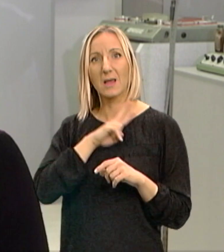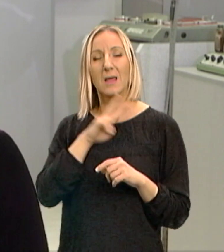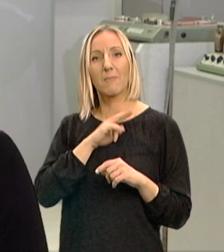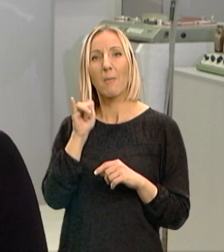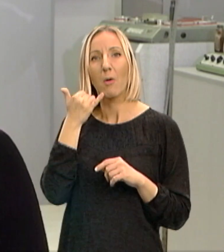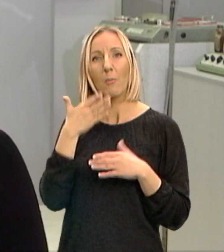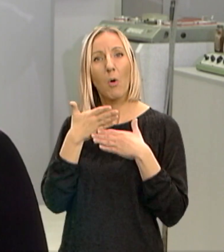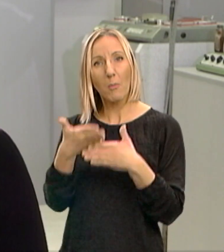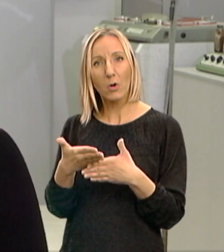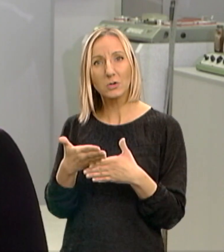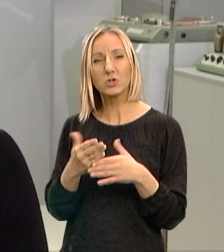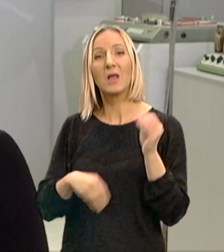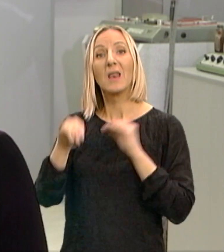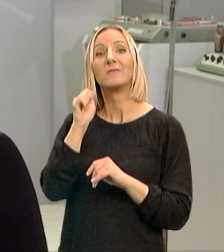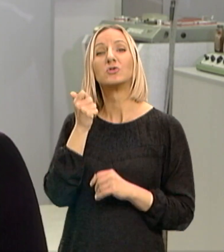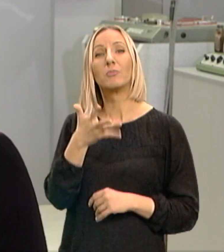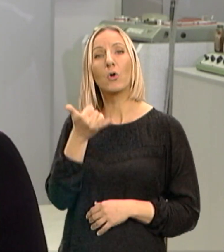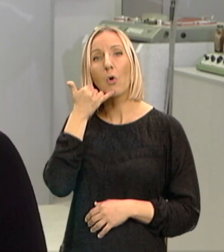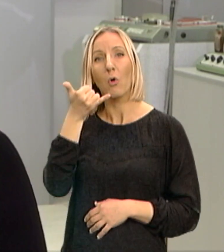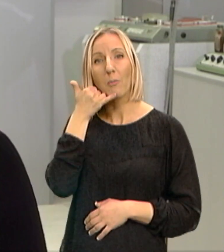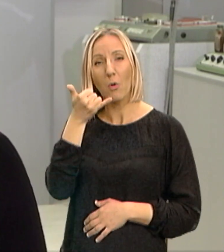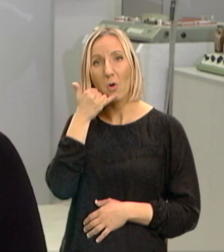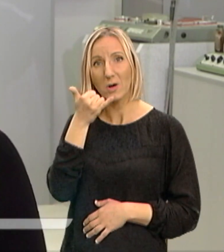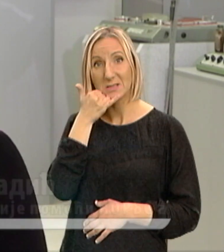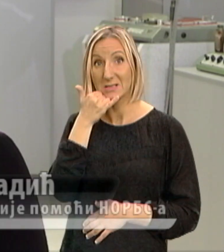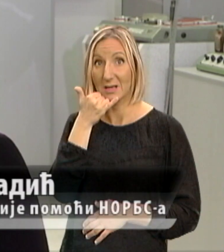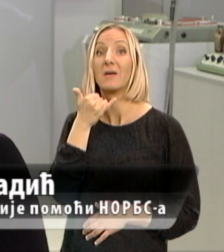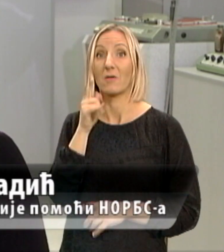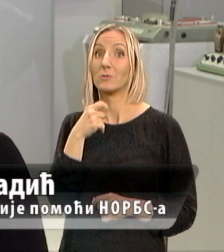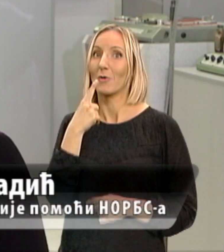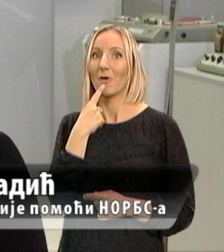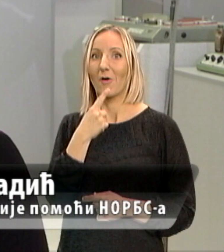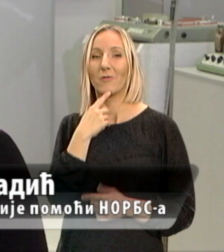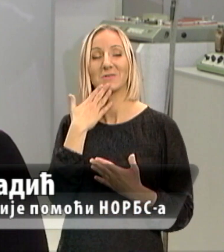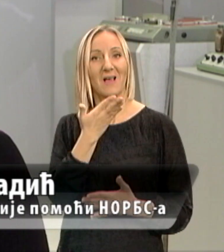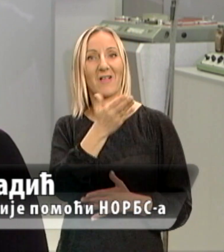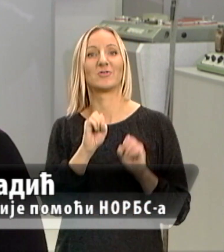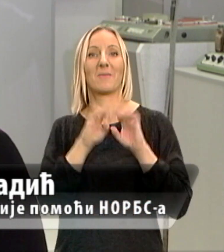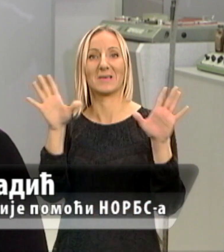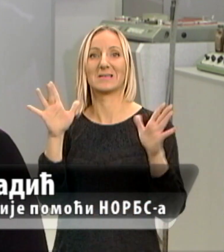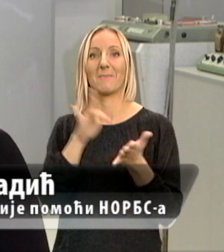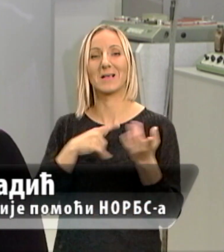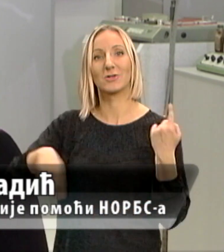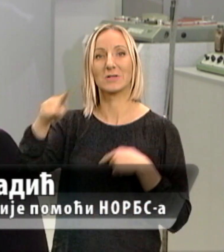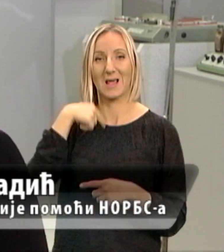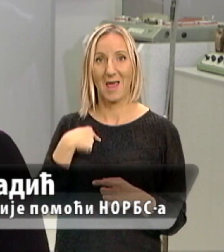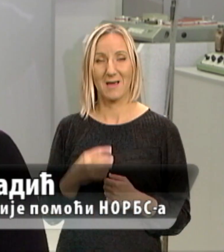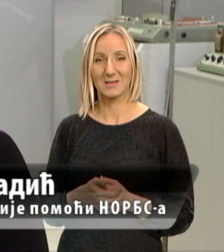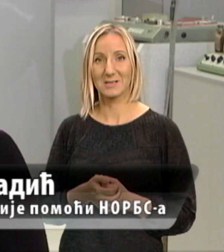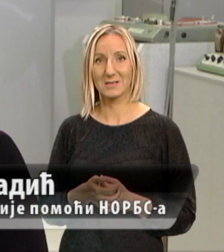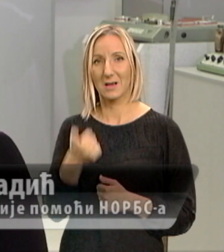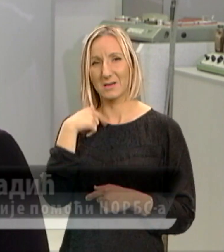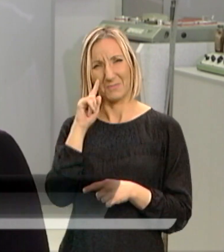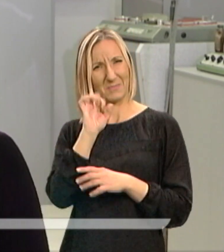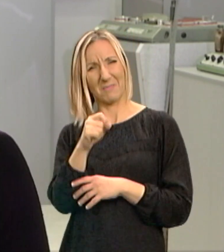najviše po broju poziva, u stvari možemo da govorimo o uspehu emisije Mesto za nas. Ono što smo mi